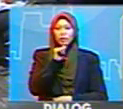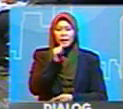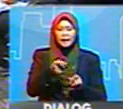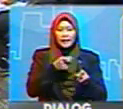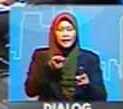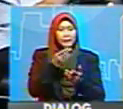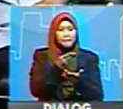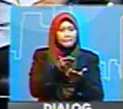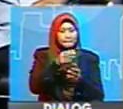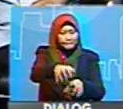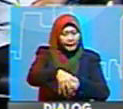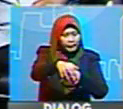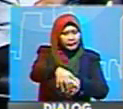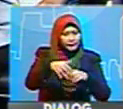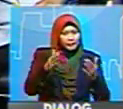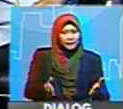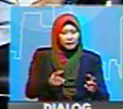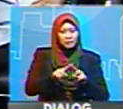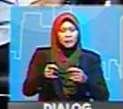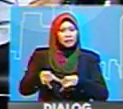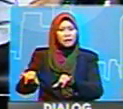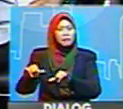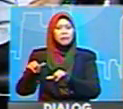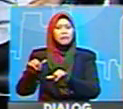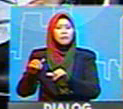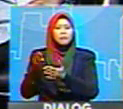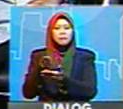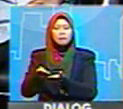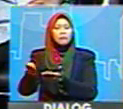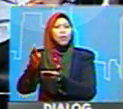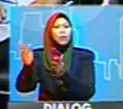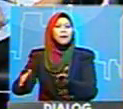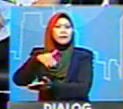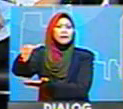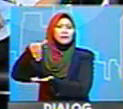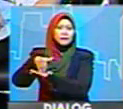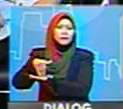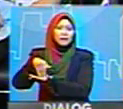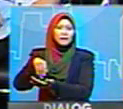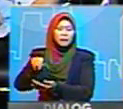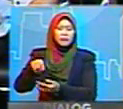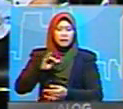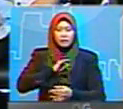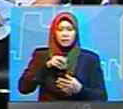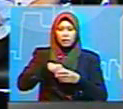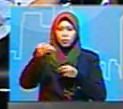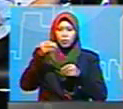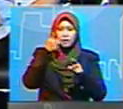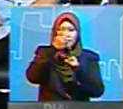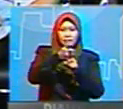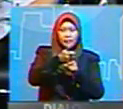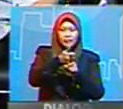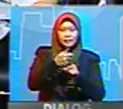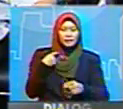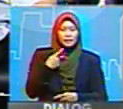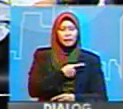petani tetapi membeli daripada orang tengah iaitu daripada pasar borong dan sebagainya dan saya telah pun mengeluarkan arahan bahawa kita